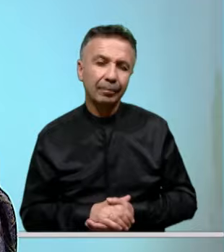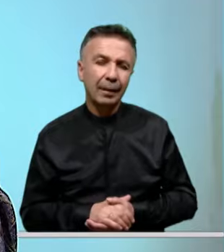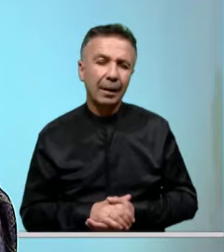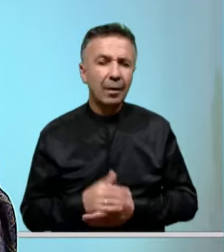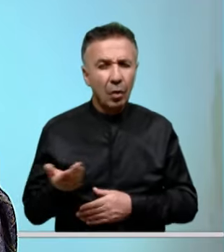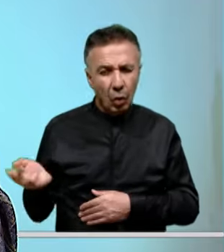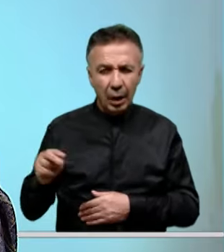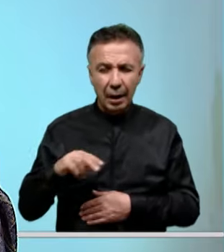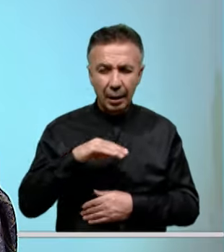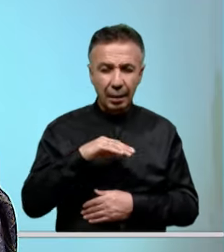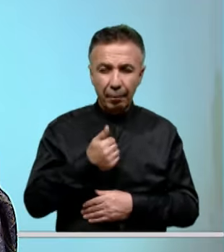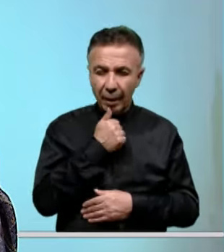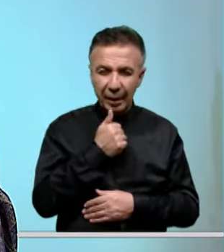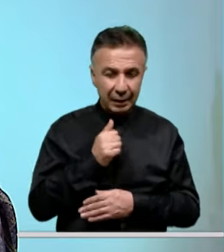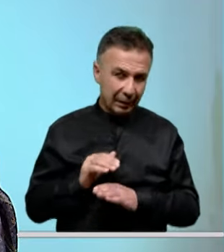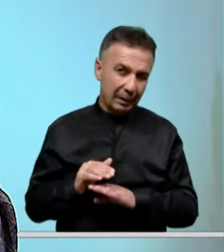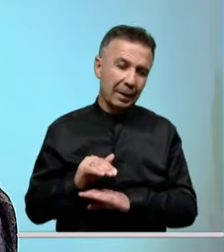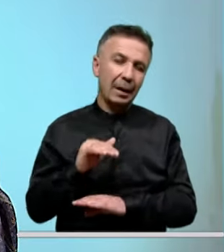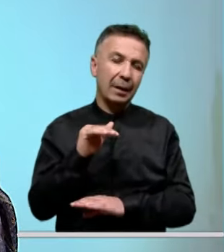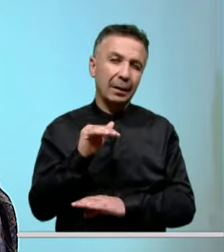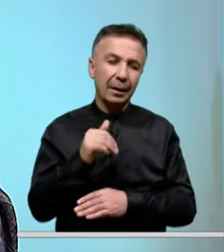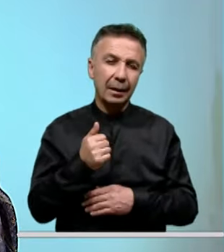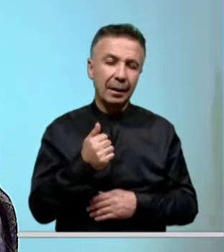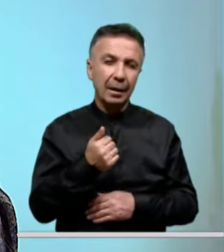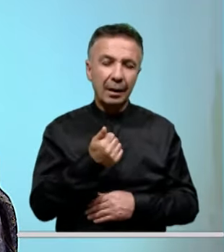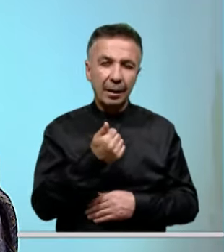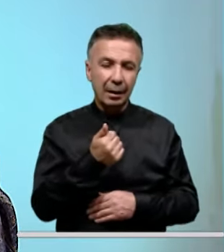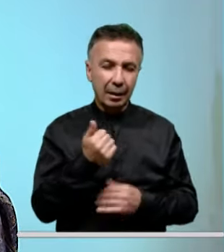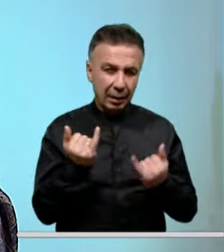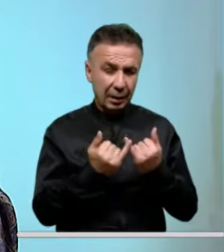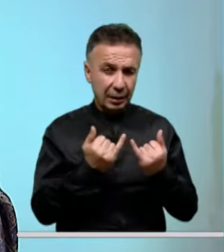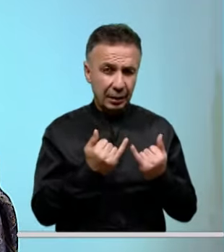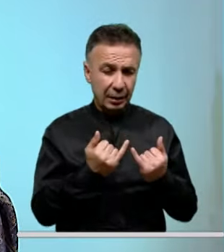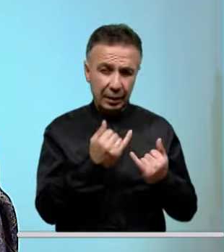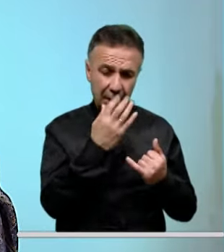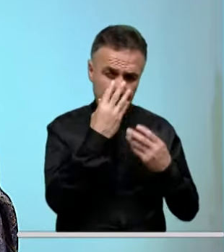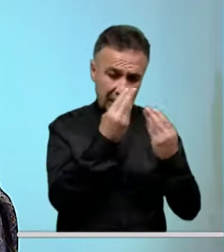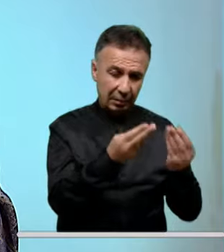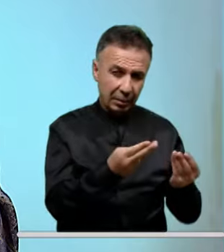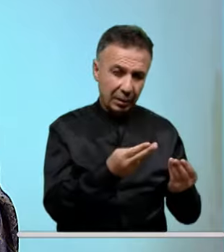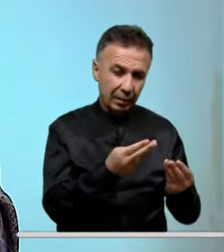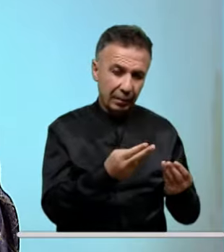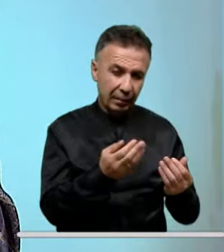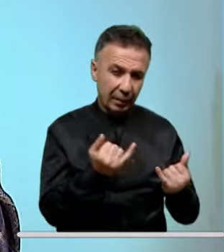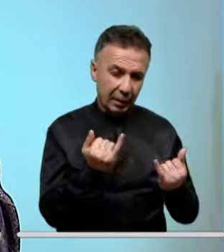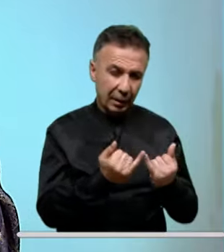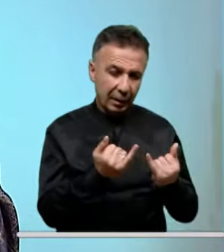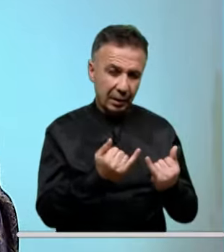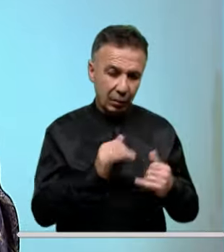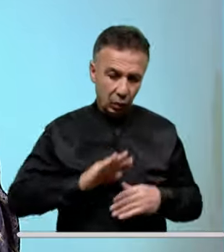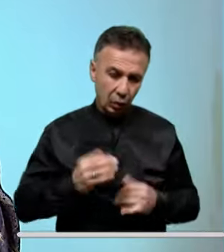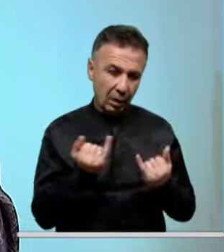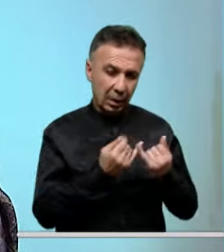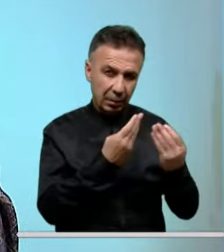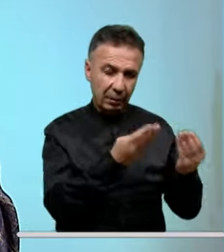babanız hayattayken mi abinize burayı vermiş? Abimize de, benim küçük kardeşime